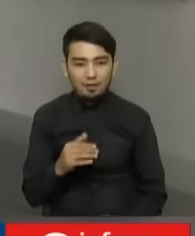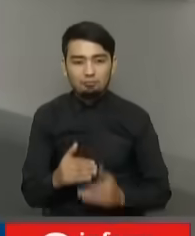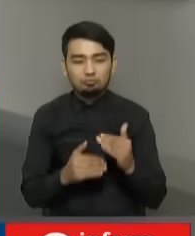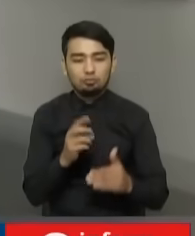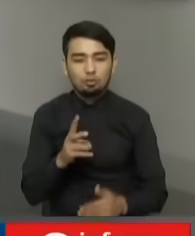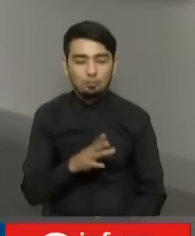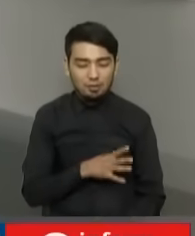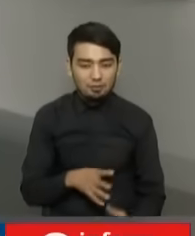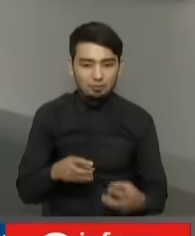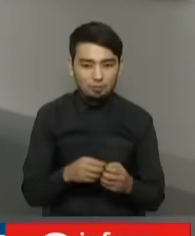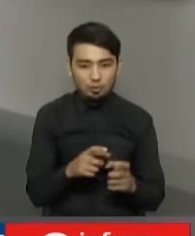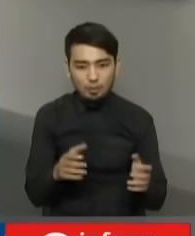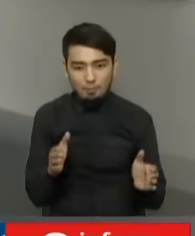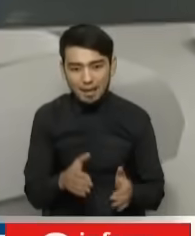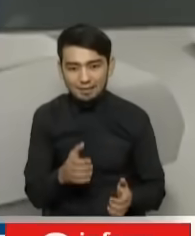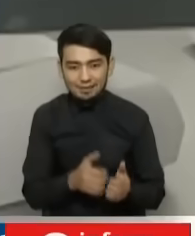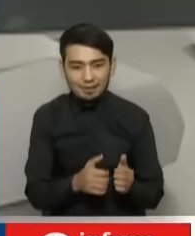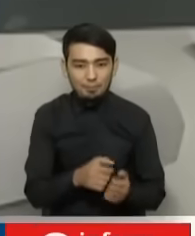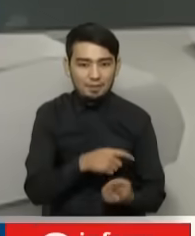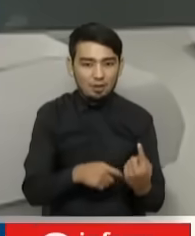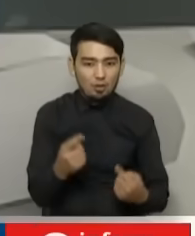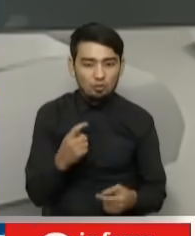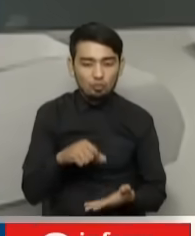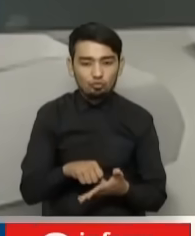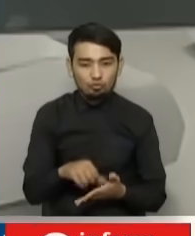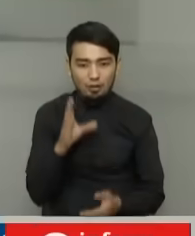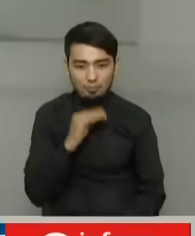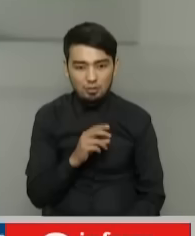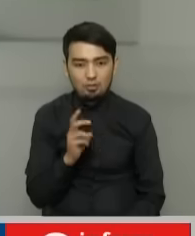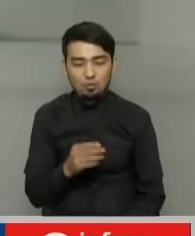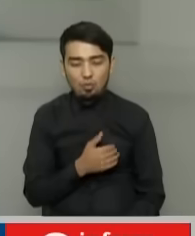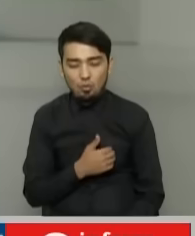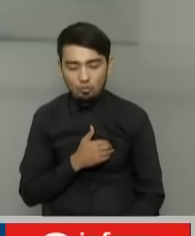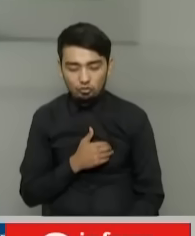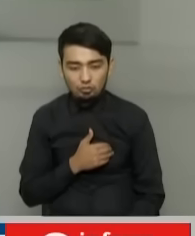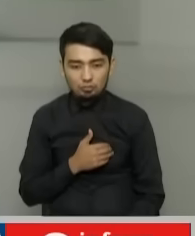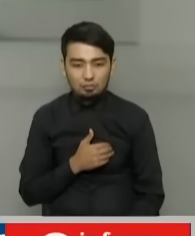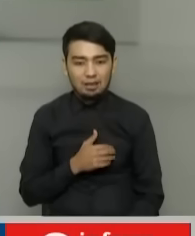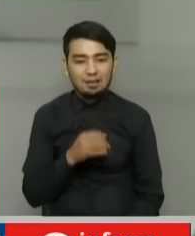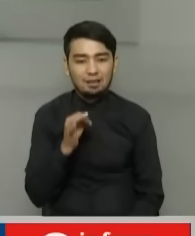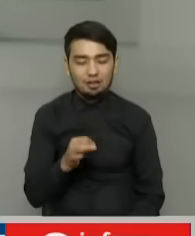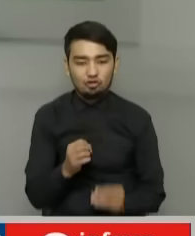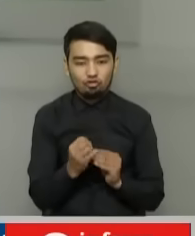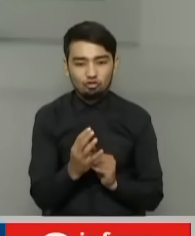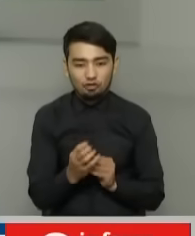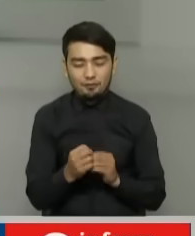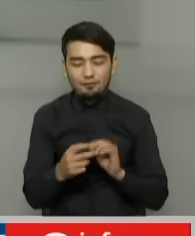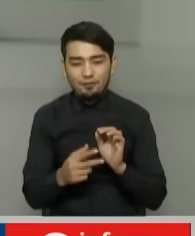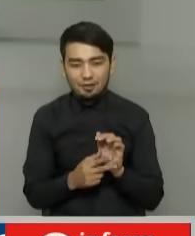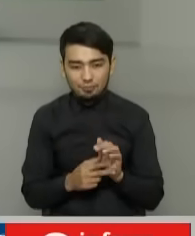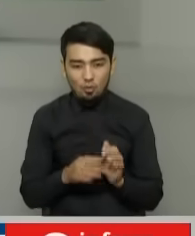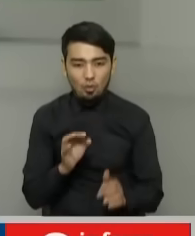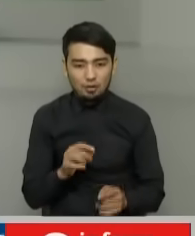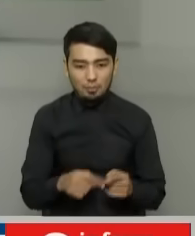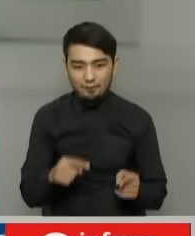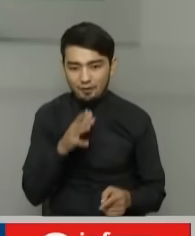жандар мен шағын және орта бизнес иелері қатысады. Бағын сынап көргісі келгендер 14-18 қазан